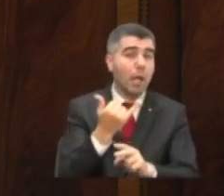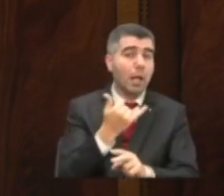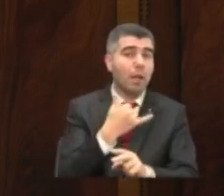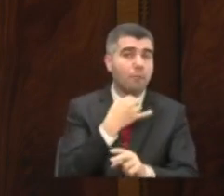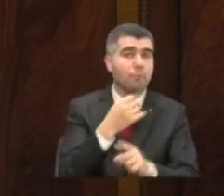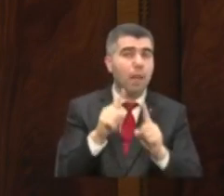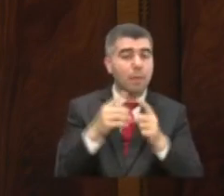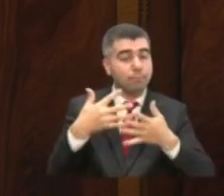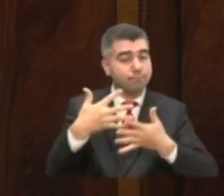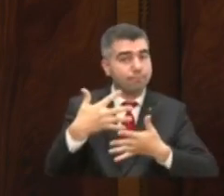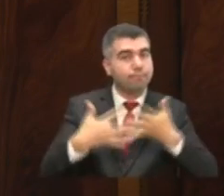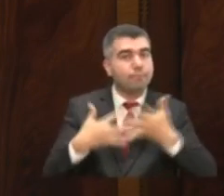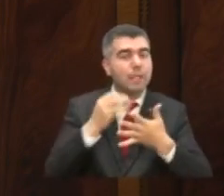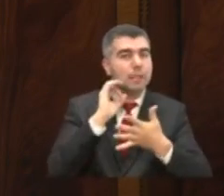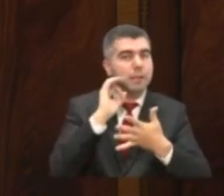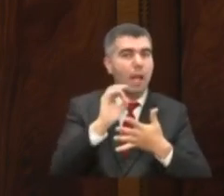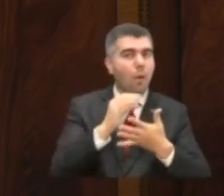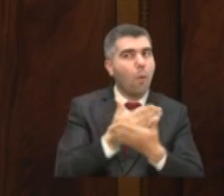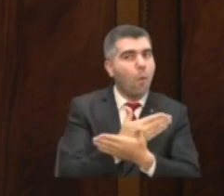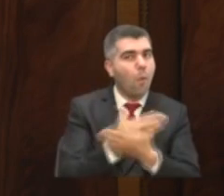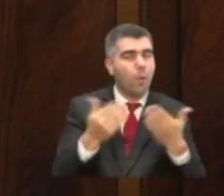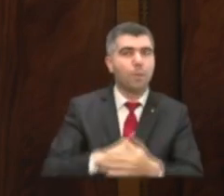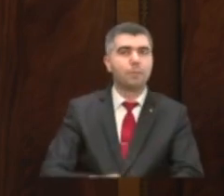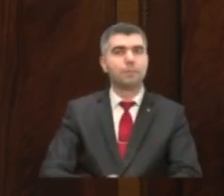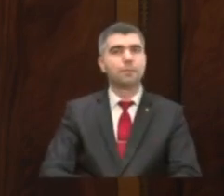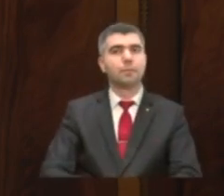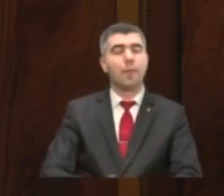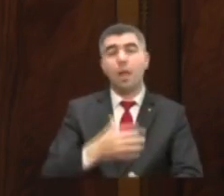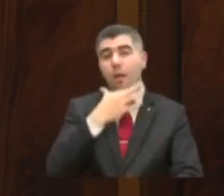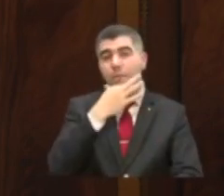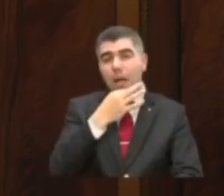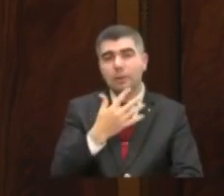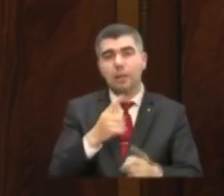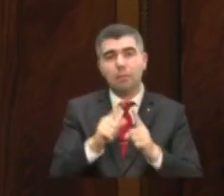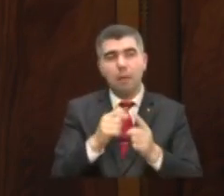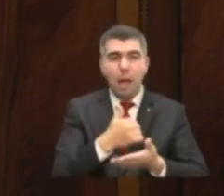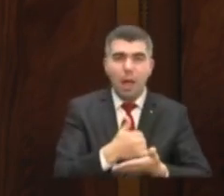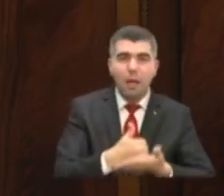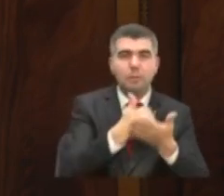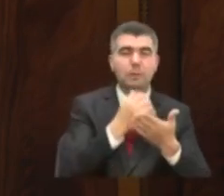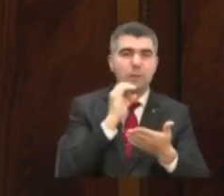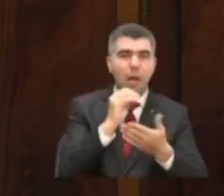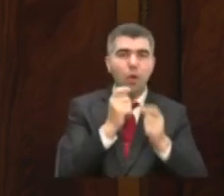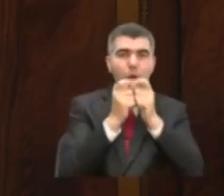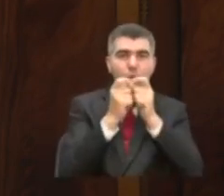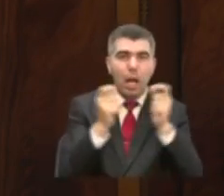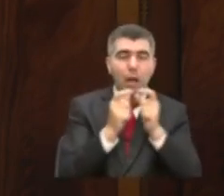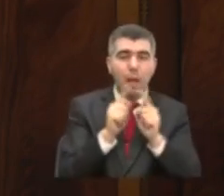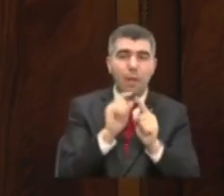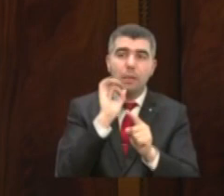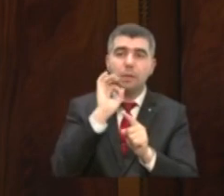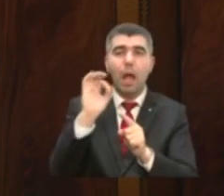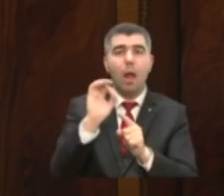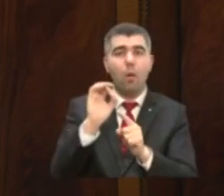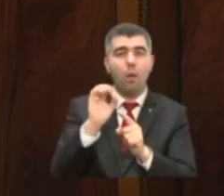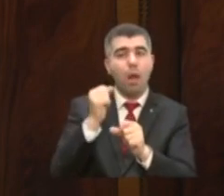النقاط الاساسيه والاوليه للضرب المواطنين ككل. تسهيل المقاوله وانقاذها هذه مسؤوليه الحكومه، وانا غادي نجي